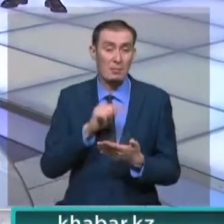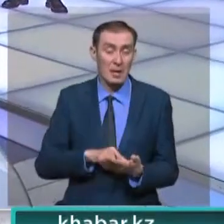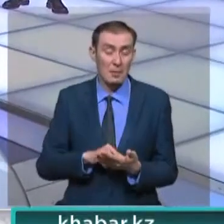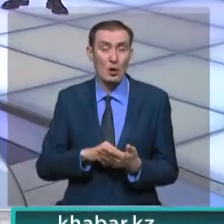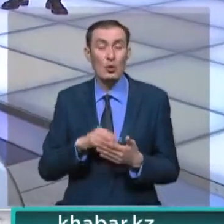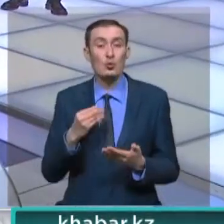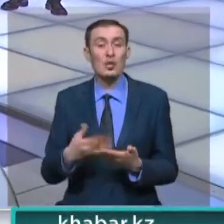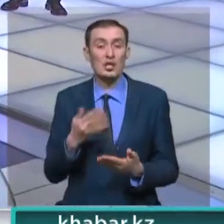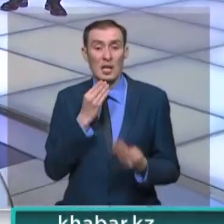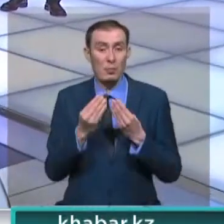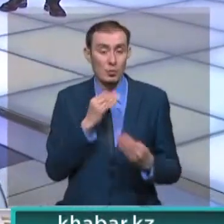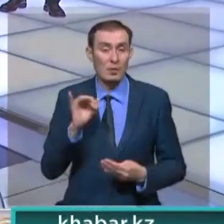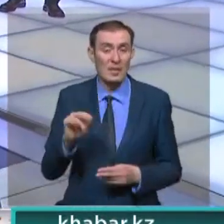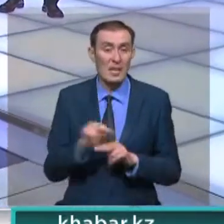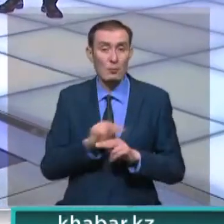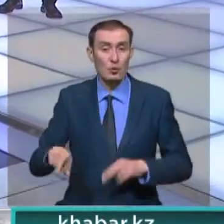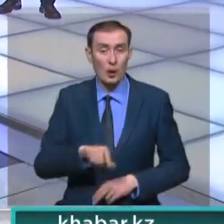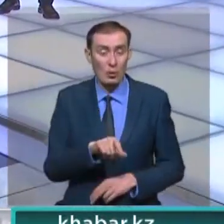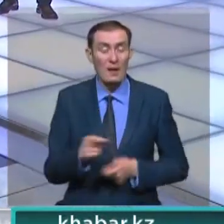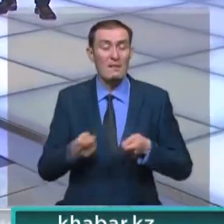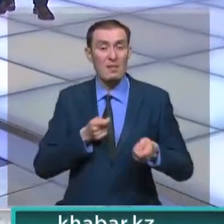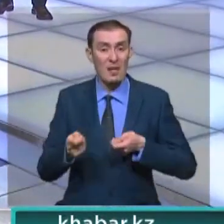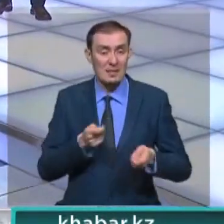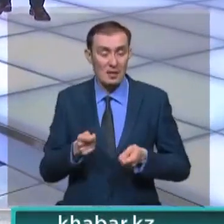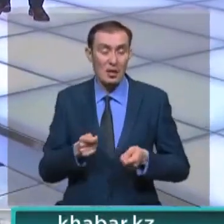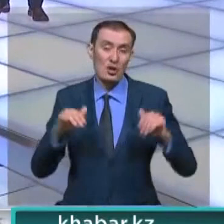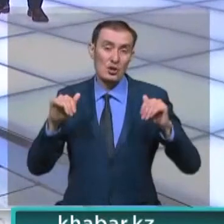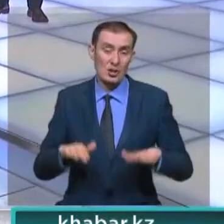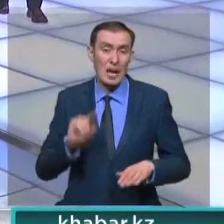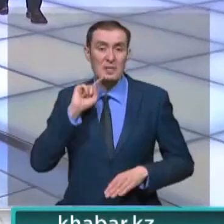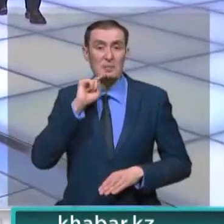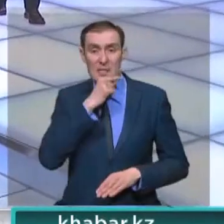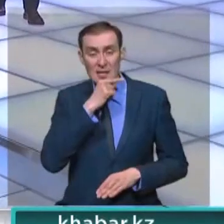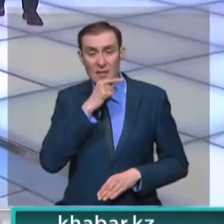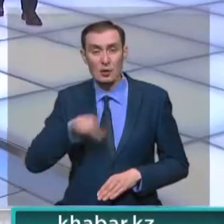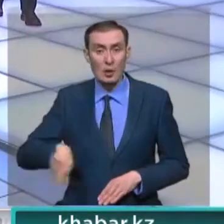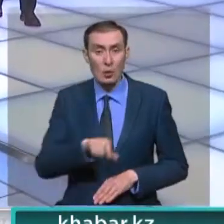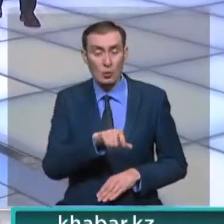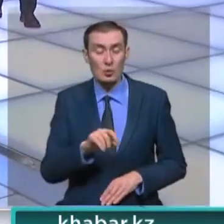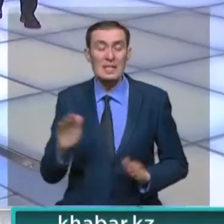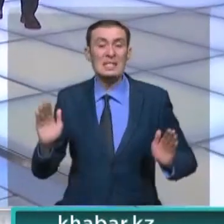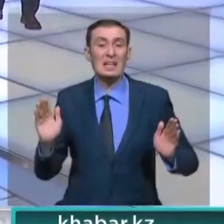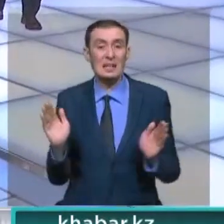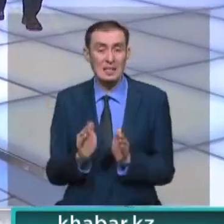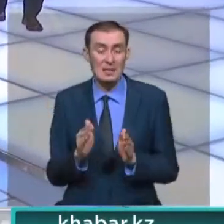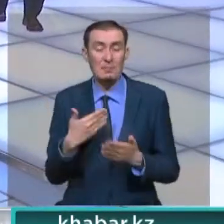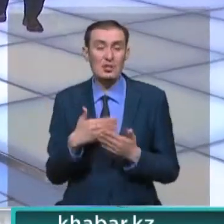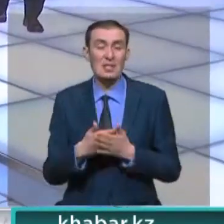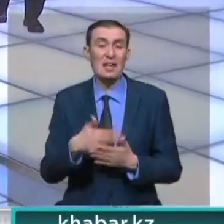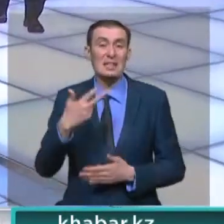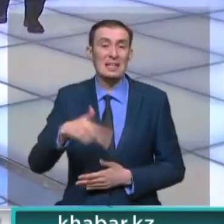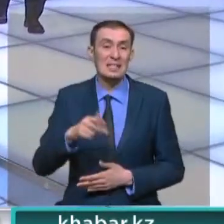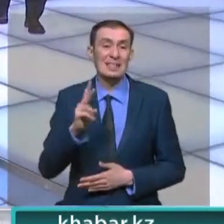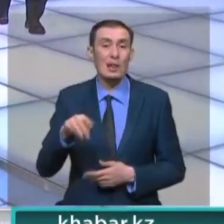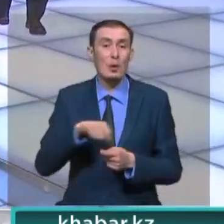– удорожание продуктов и ремонта дорог, местные власти решили оптимизировать путь поставки, то есть сократить его почти на